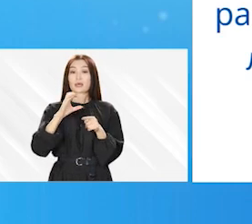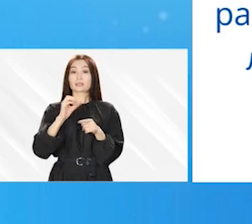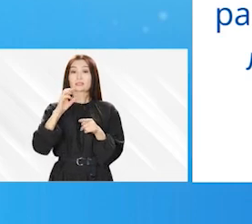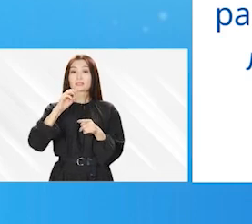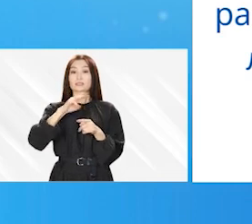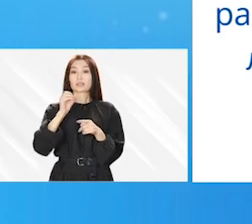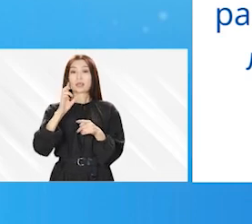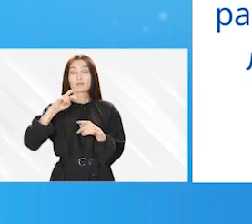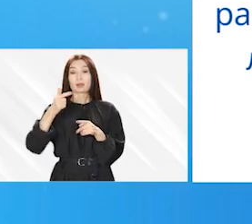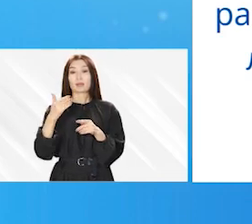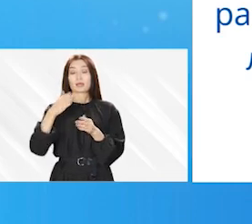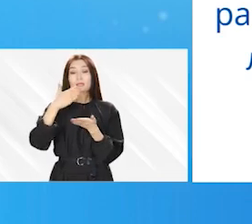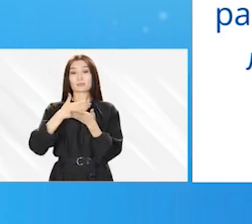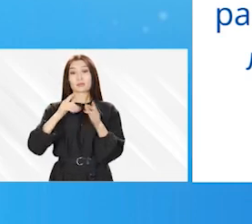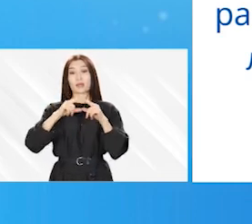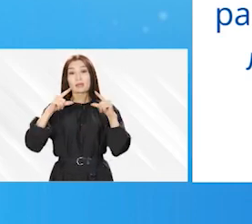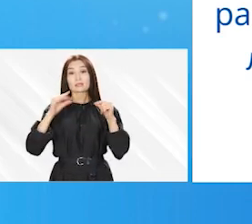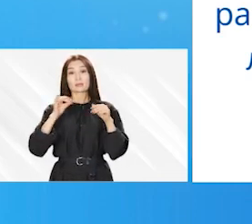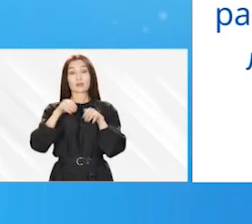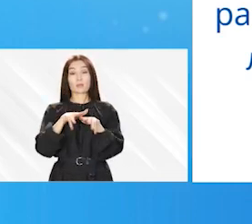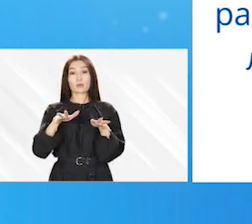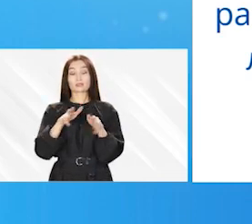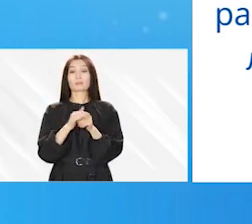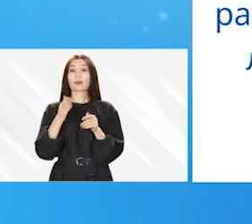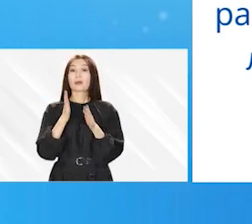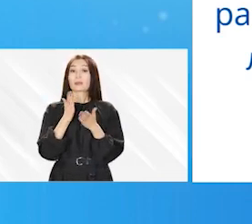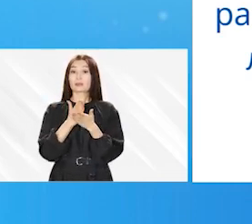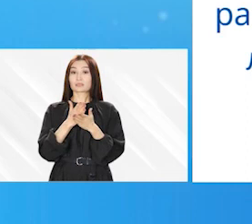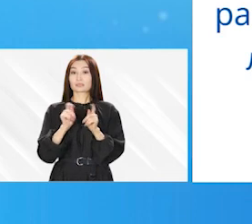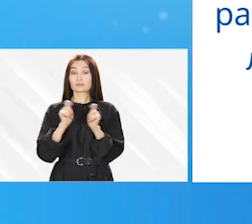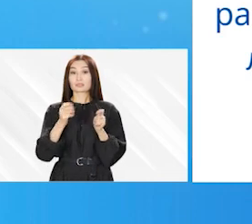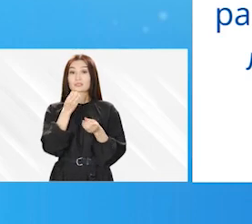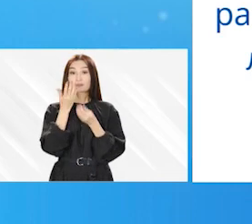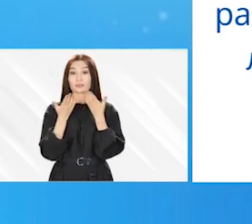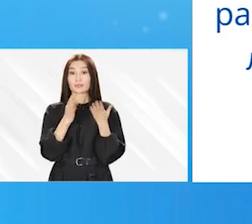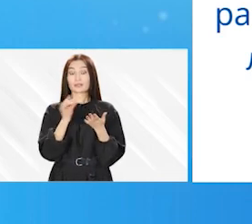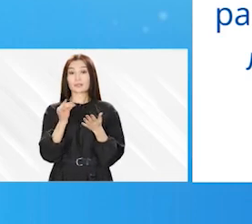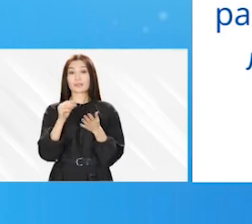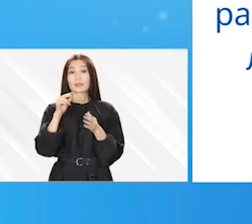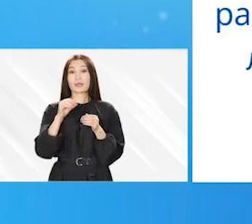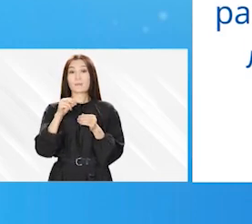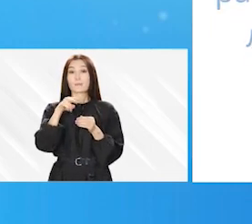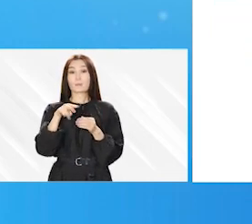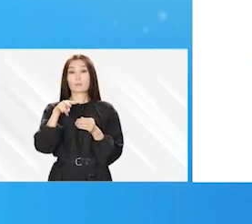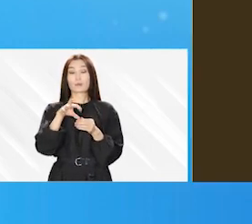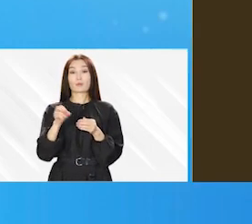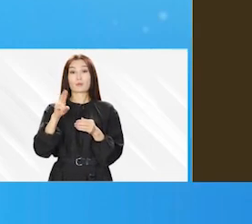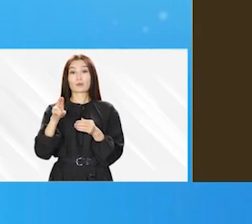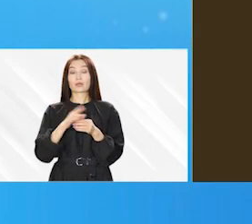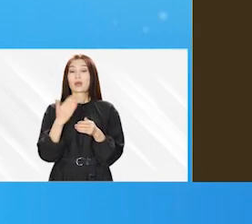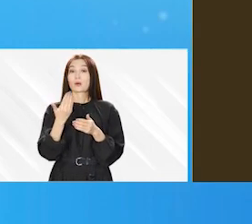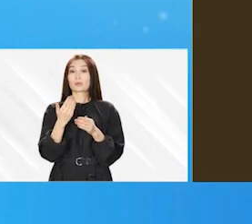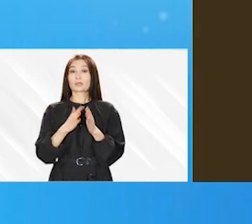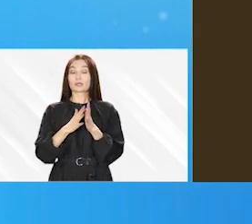расположенными на нем листьями и почками на стебле также образуются цветки и плоды стебель